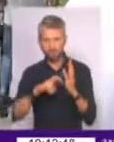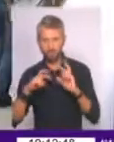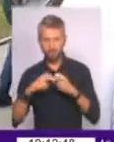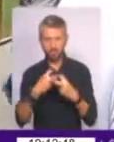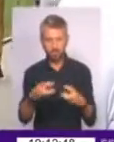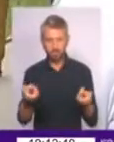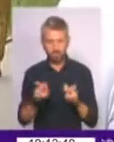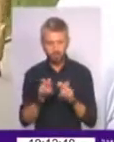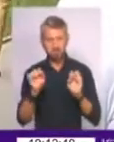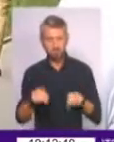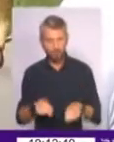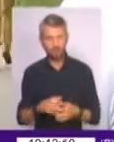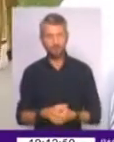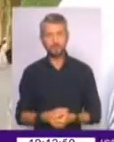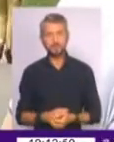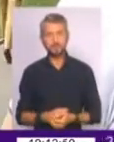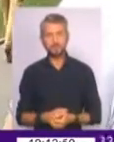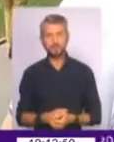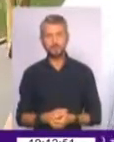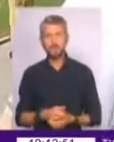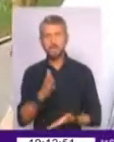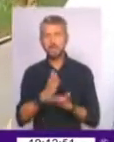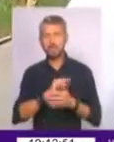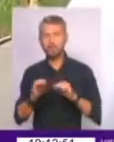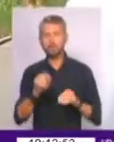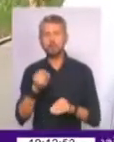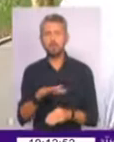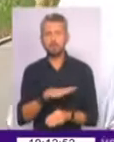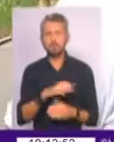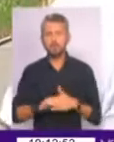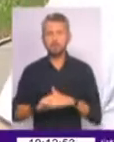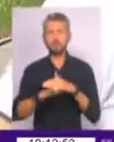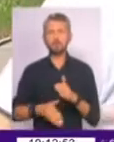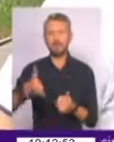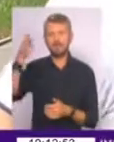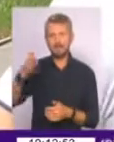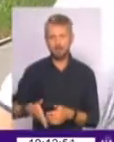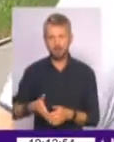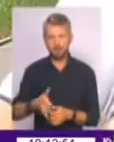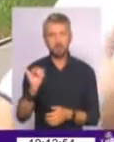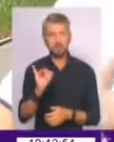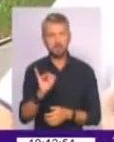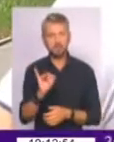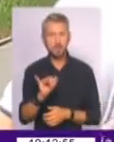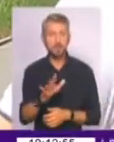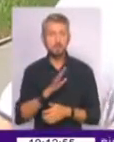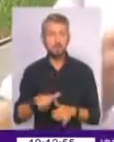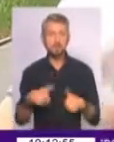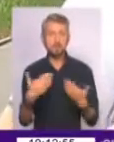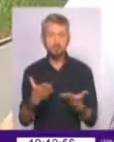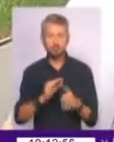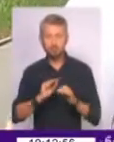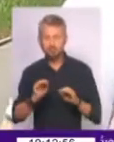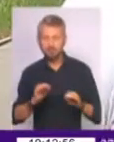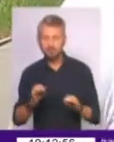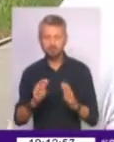катці. Є обустроєна, там була підпорна стінка, і було предложено замостити її